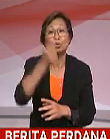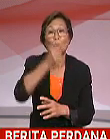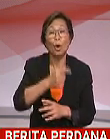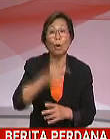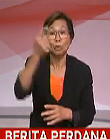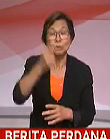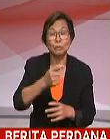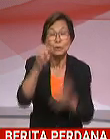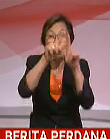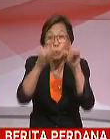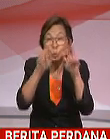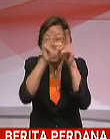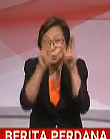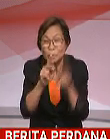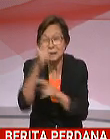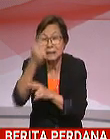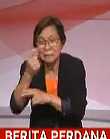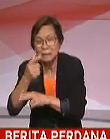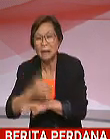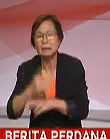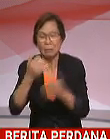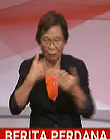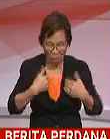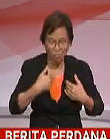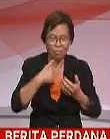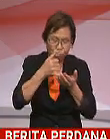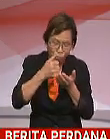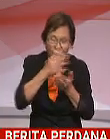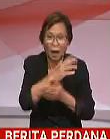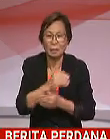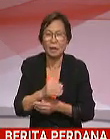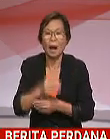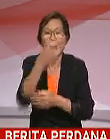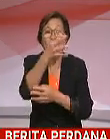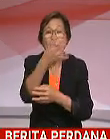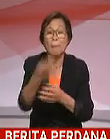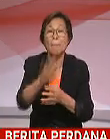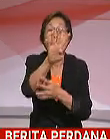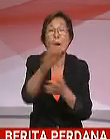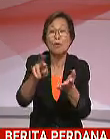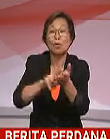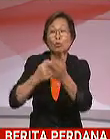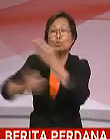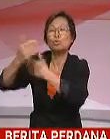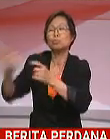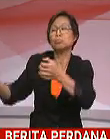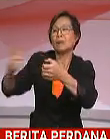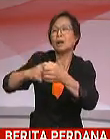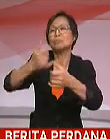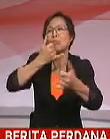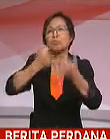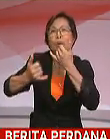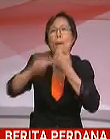net dan mempunyai 4 rekod lampau berkaitan dengan dadah.